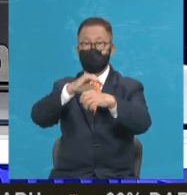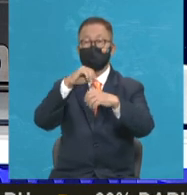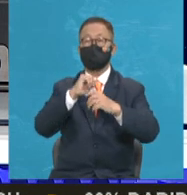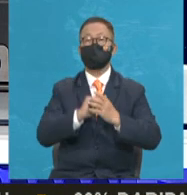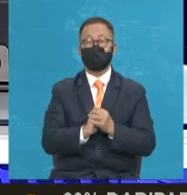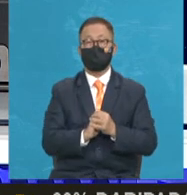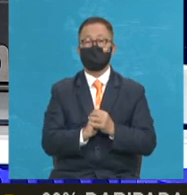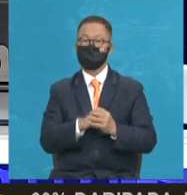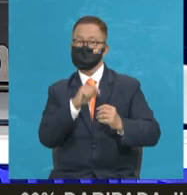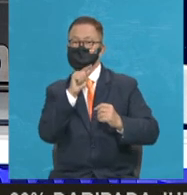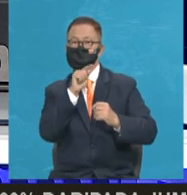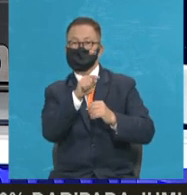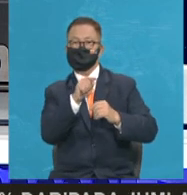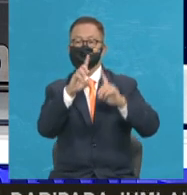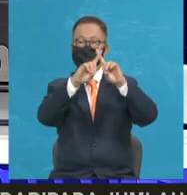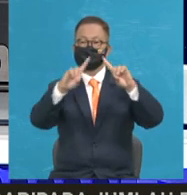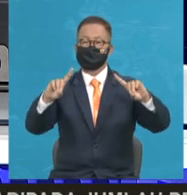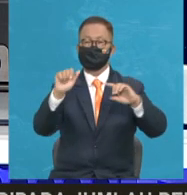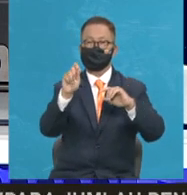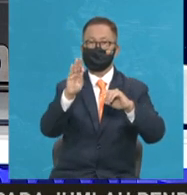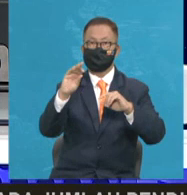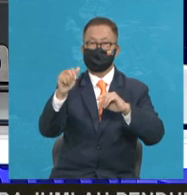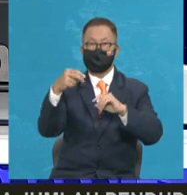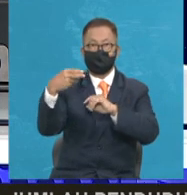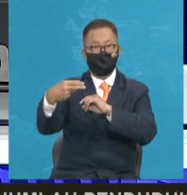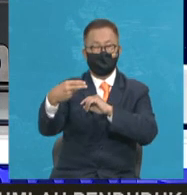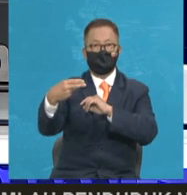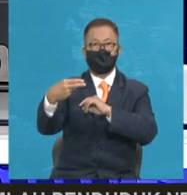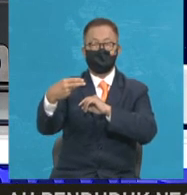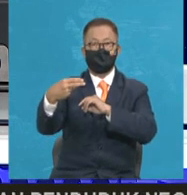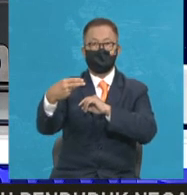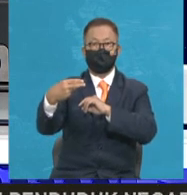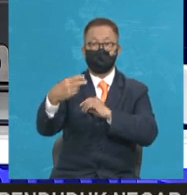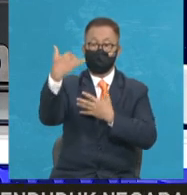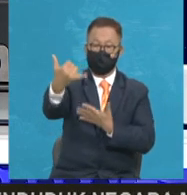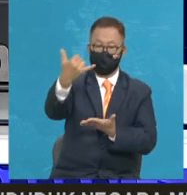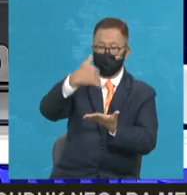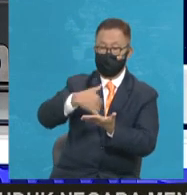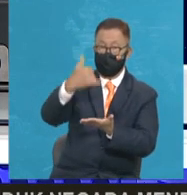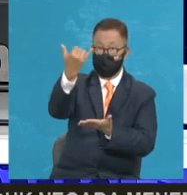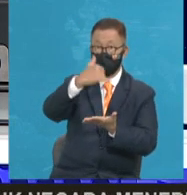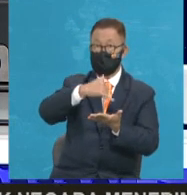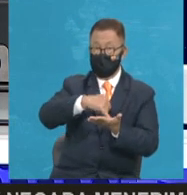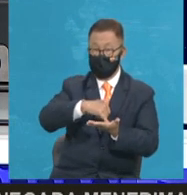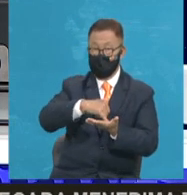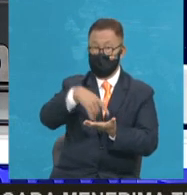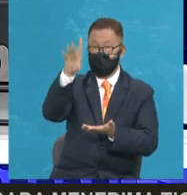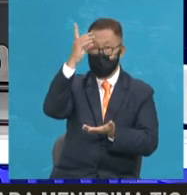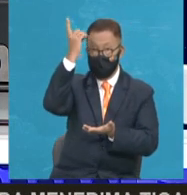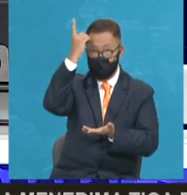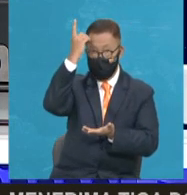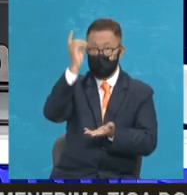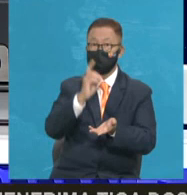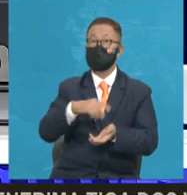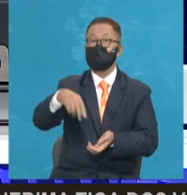naintin sidang media di dewan al-afiah Kementerian Kesehatan juga disertai oleh yang berhormat dato' Sri Setyo